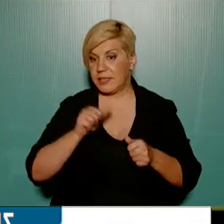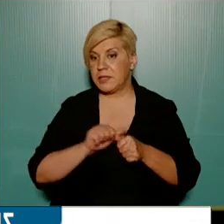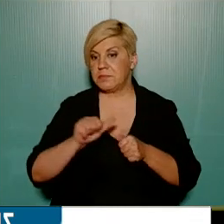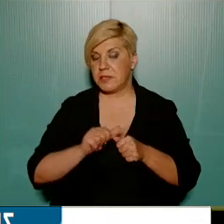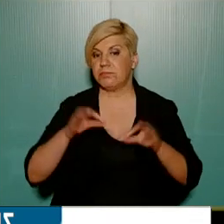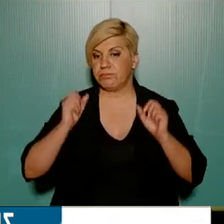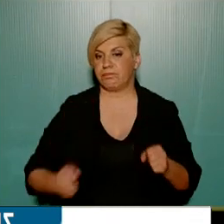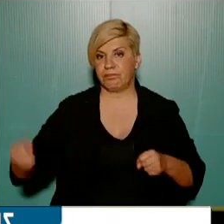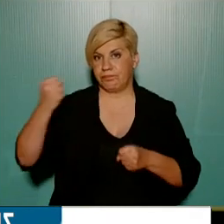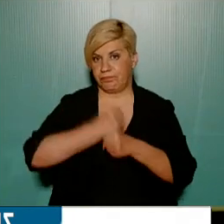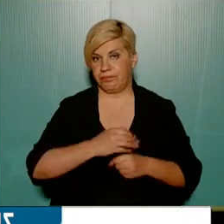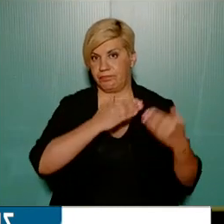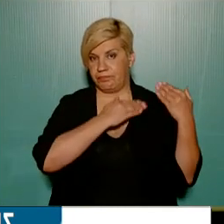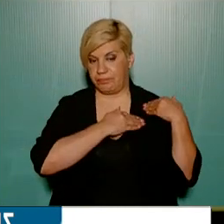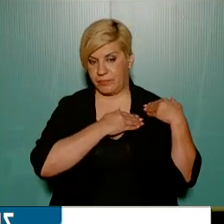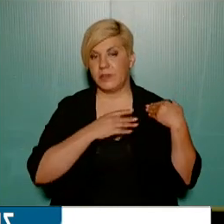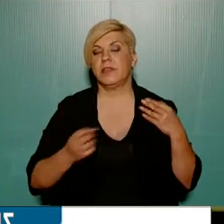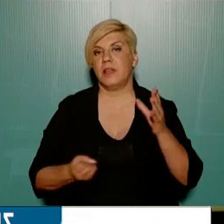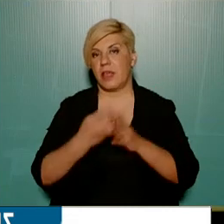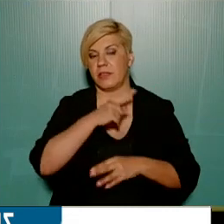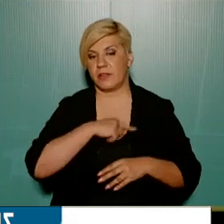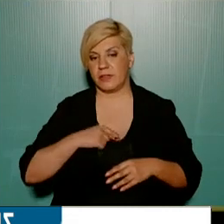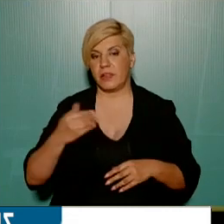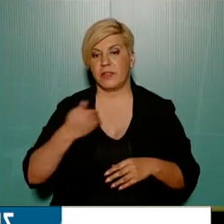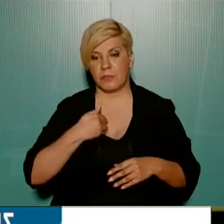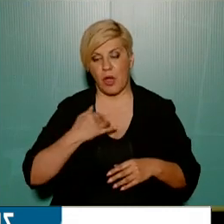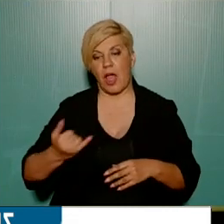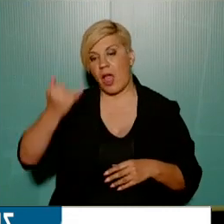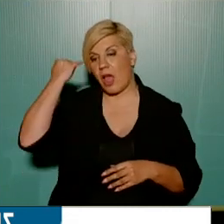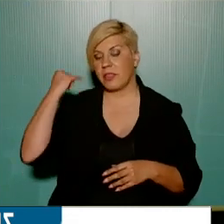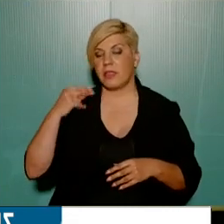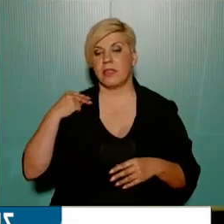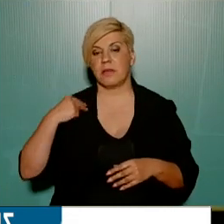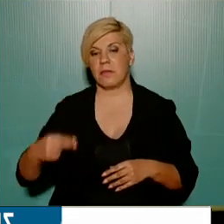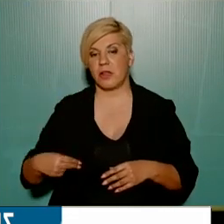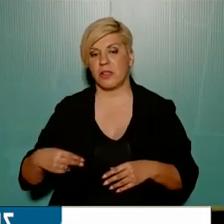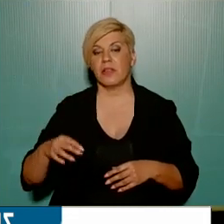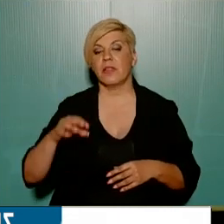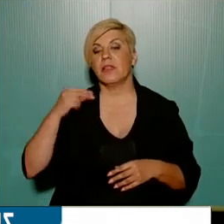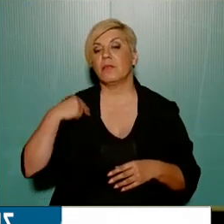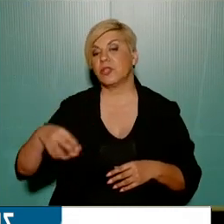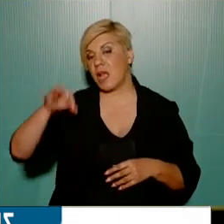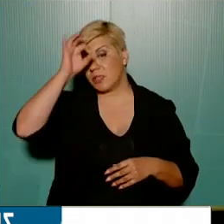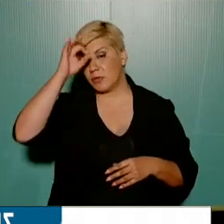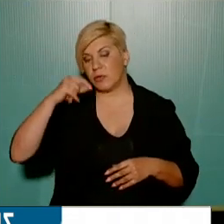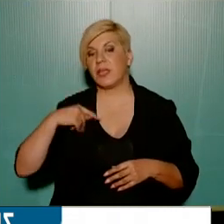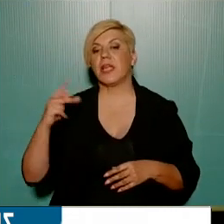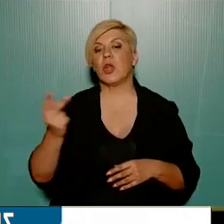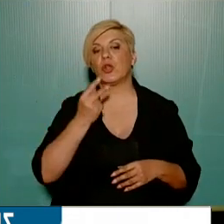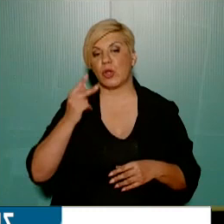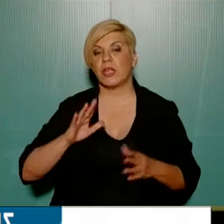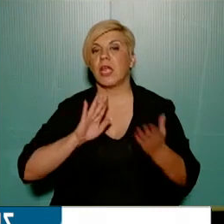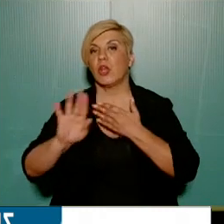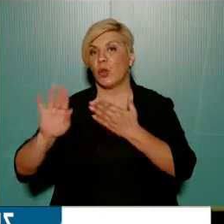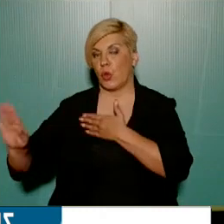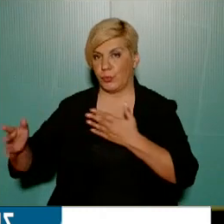6 μήνες από την ανάληψη καθηγόντων της νέας διοίκησης και της δικής μου ως αντιδημάρχου Δημοτικής Αστυνομίας, Δημοτικών Κοινοτήτων και